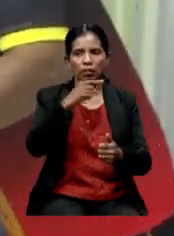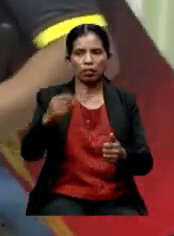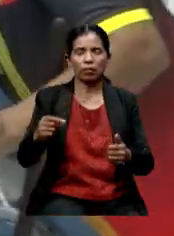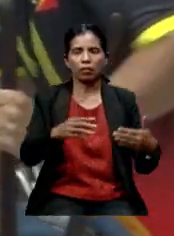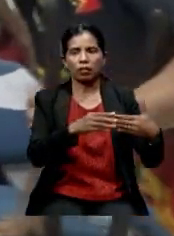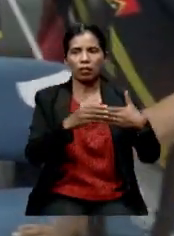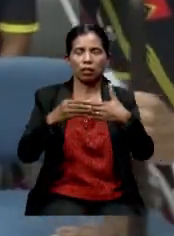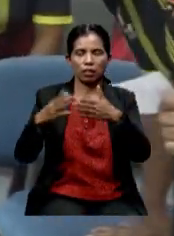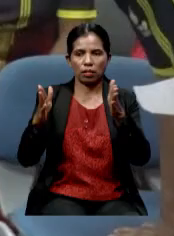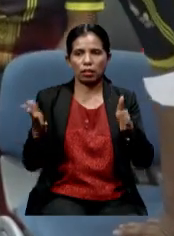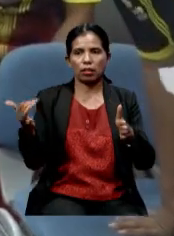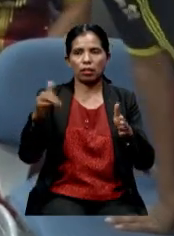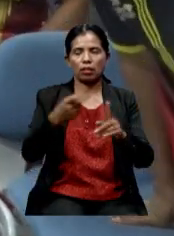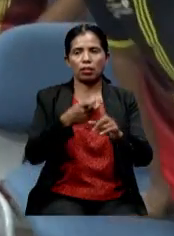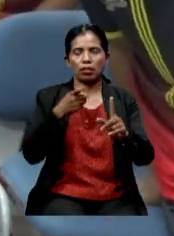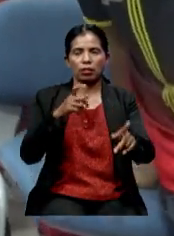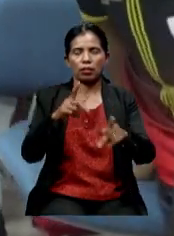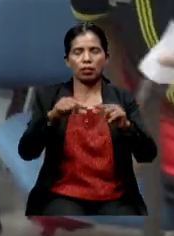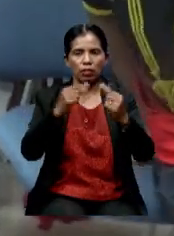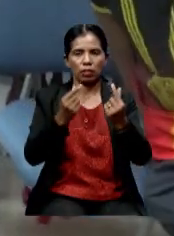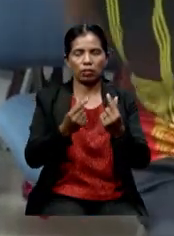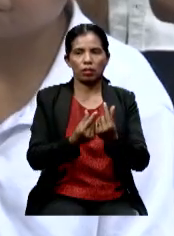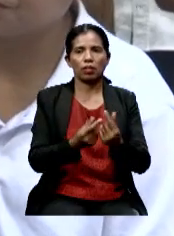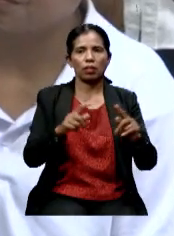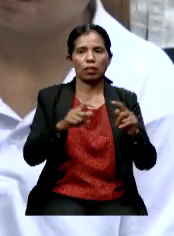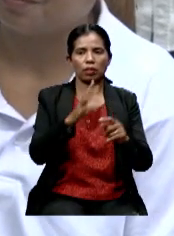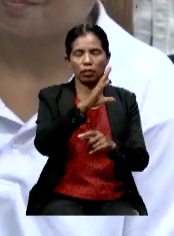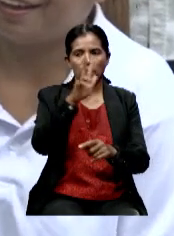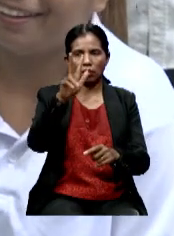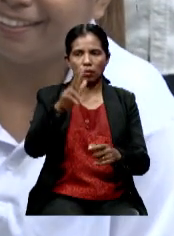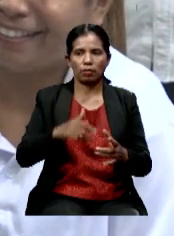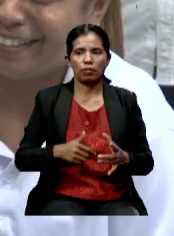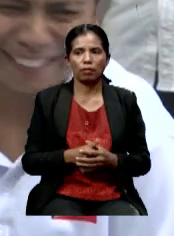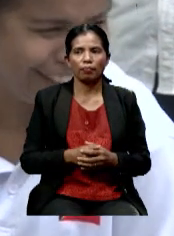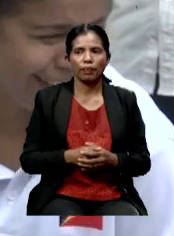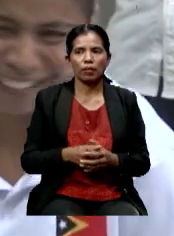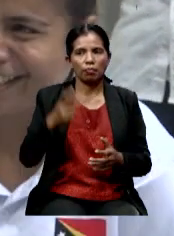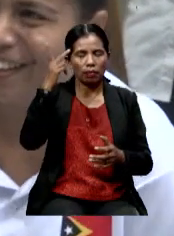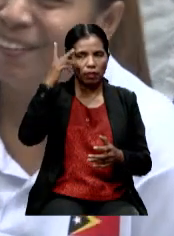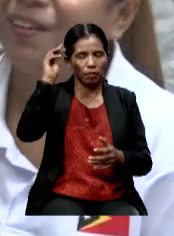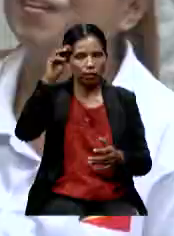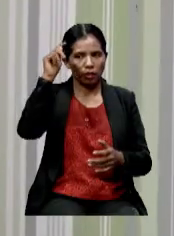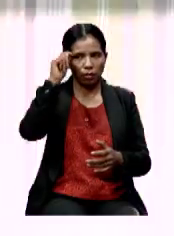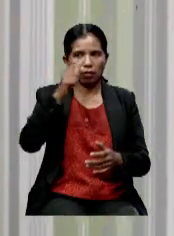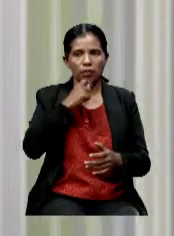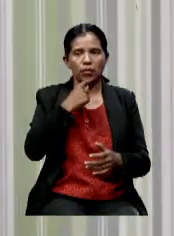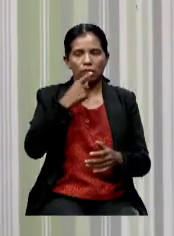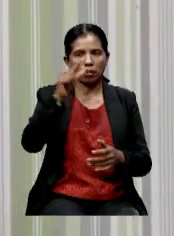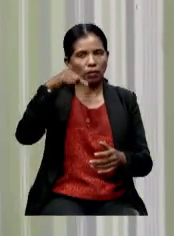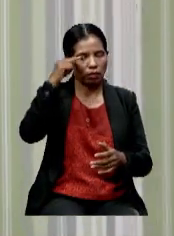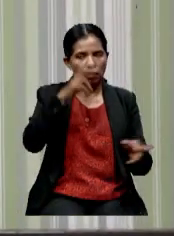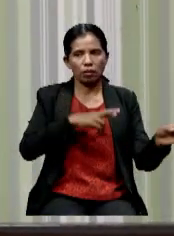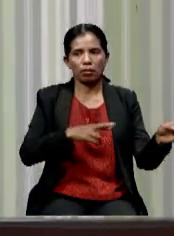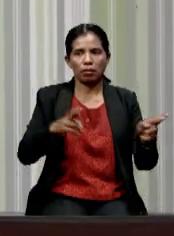lider Massimo Sira husi modalidade tolu nebe atu kompete iha ASEAN Para Games. Primer ministro taur matan ruak hateten governo pronto